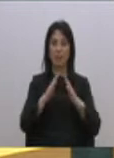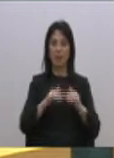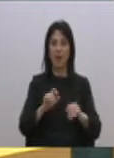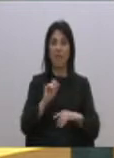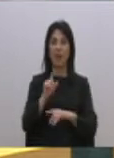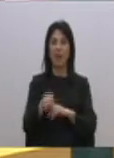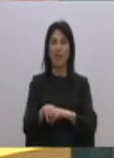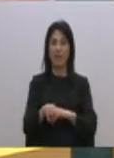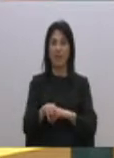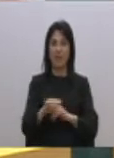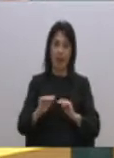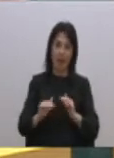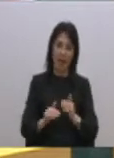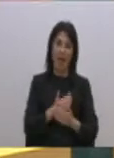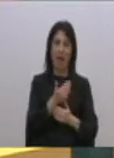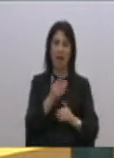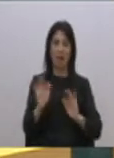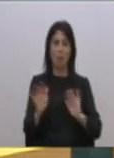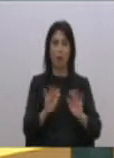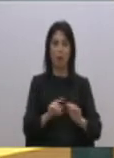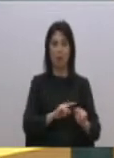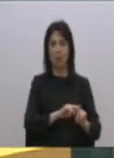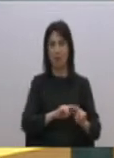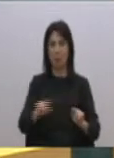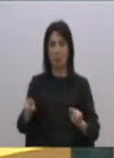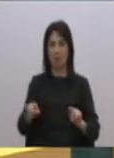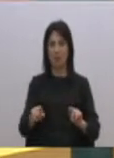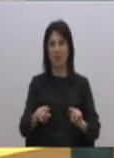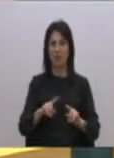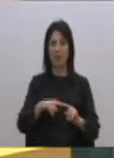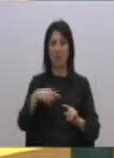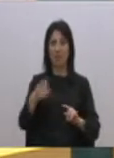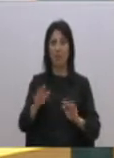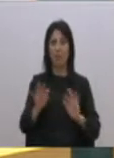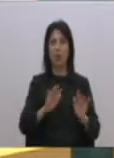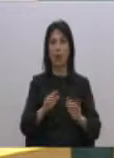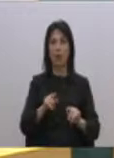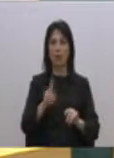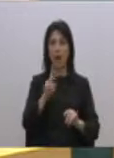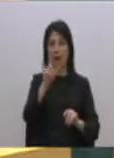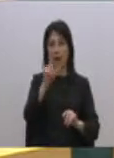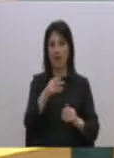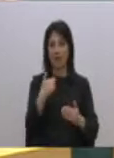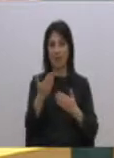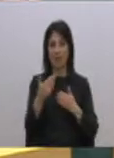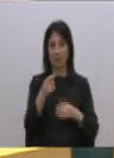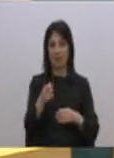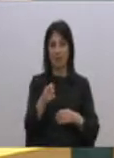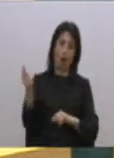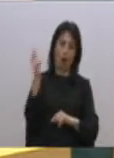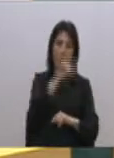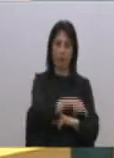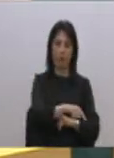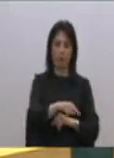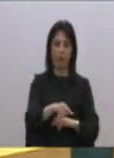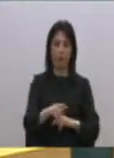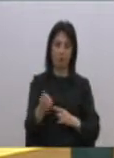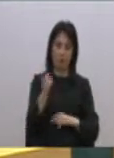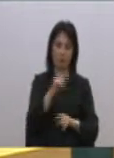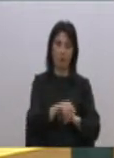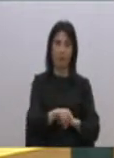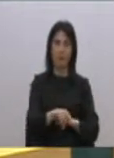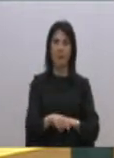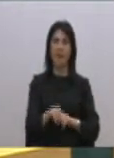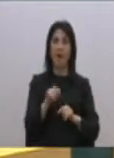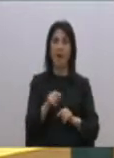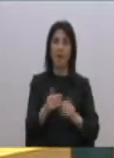ალებს ხელახლა იმ პროცედურის გავლას და შემდგომ პროცედურებს ამ კანდიდატის მიმართ. საკითხს აბხილველად.